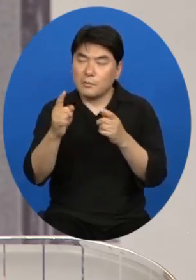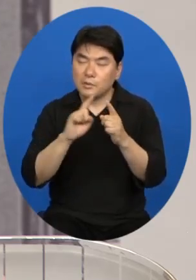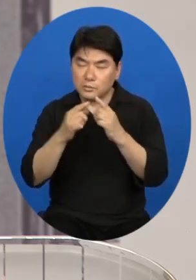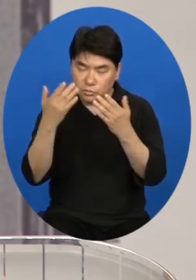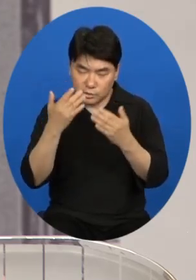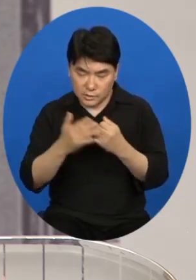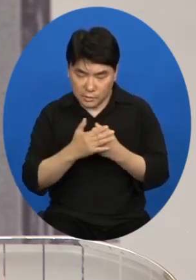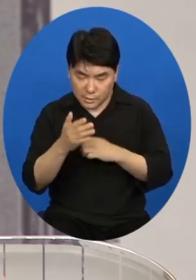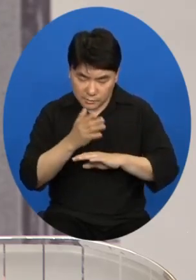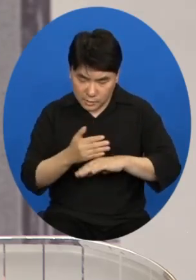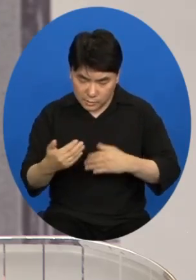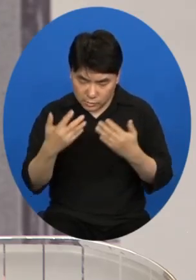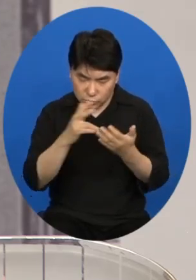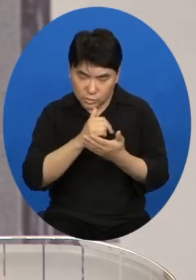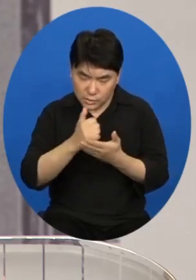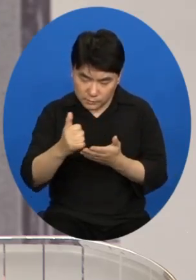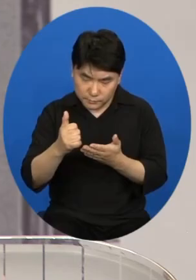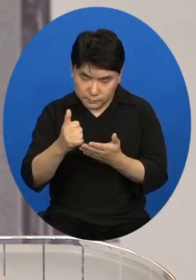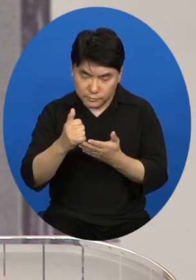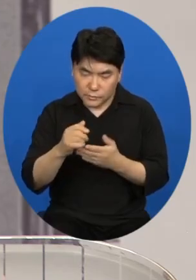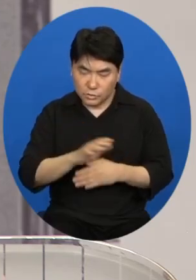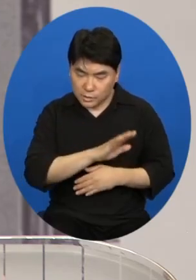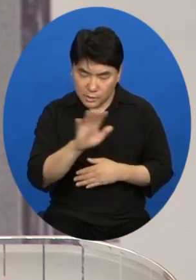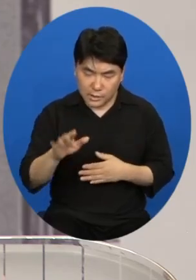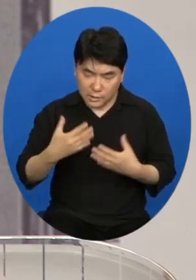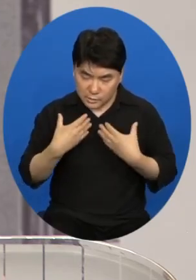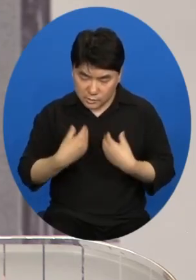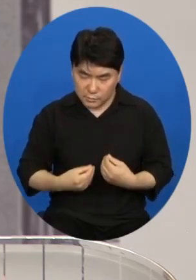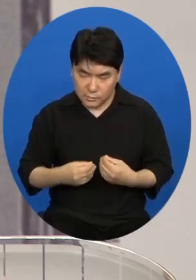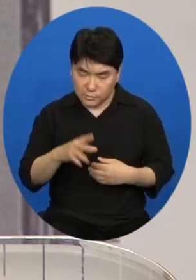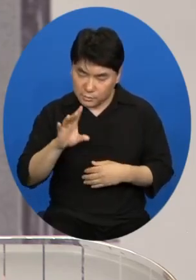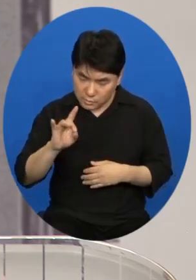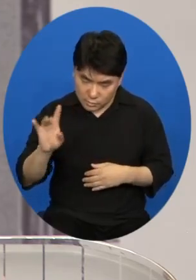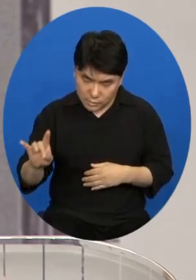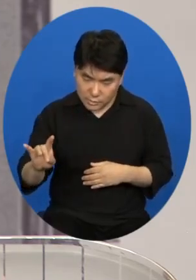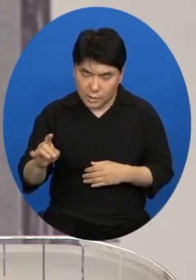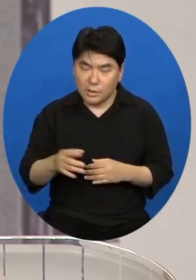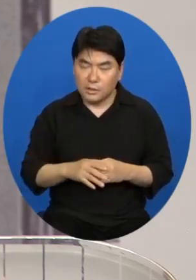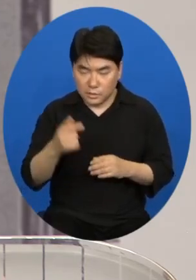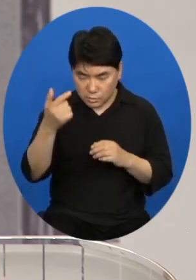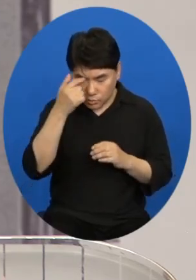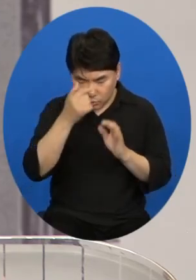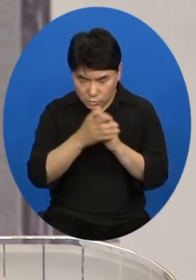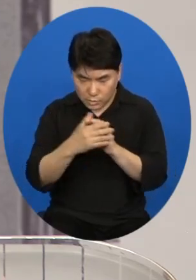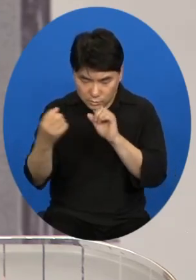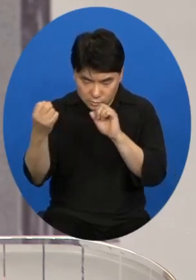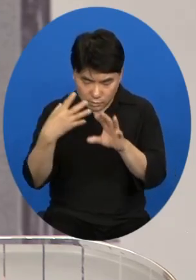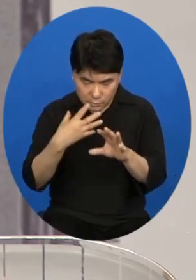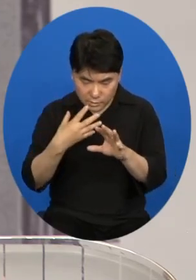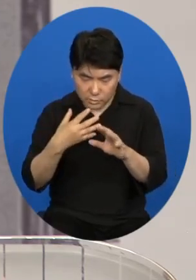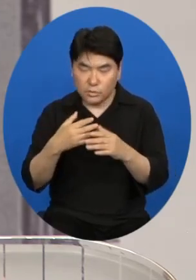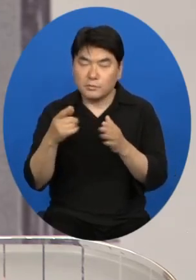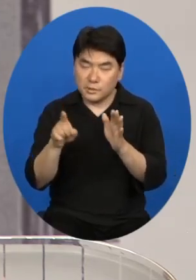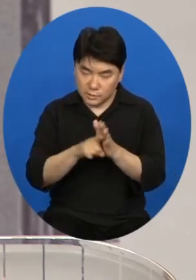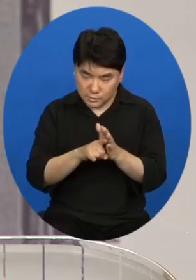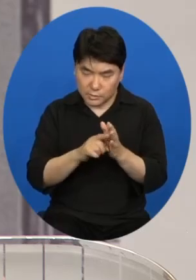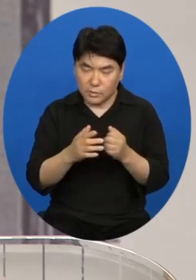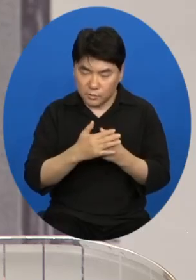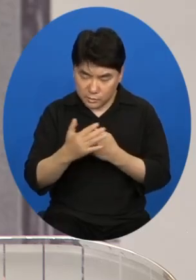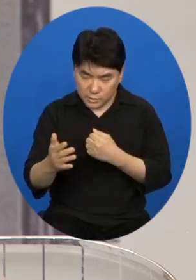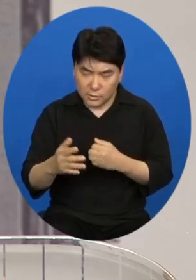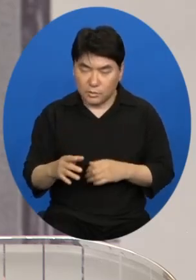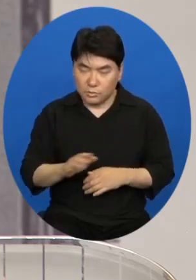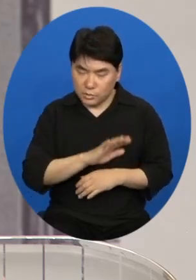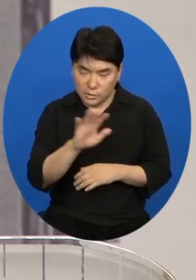감사드립니다. 주님, 우리가 때로는 낙심하였지만 그러나 주님께서 우리의 기도에 들으시고 응답하시는 줄을 믿사오니 우리가